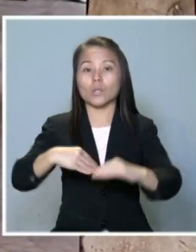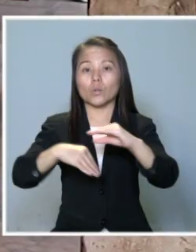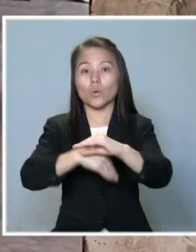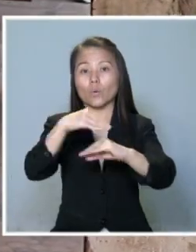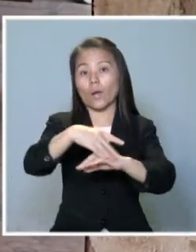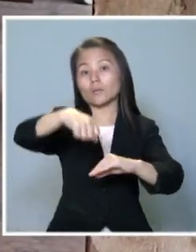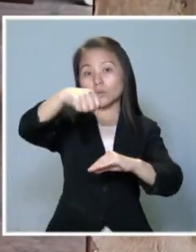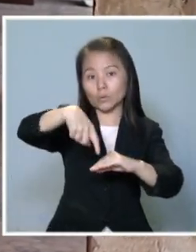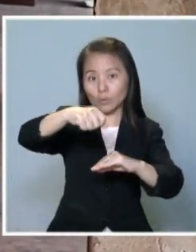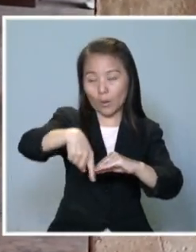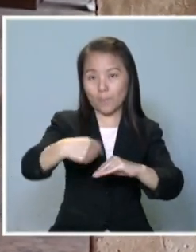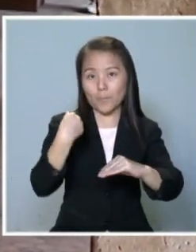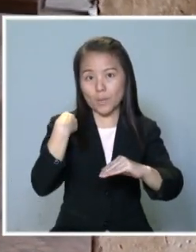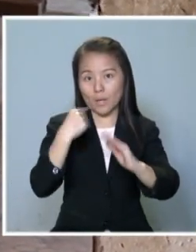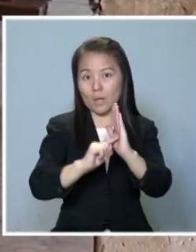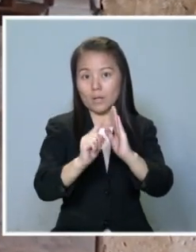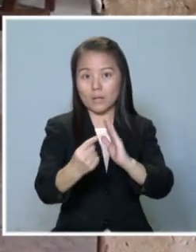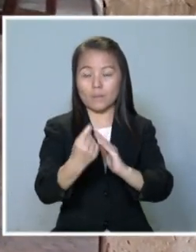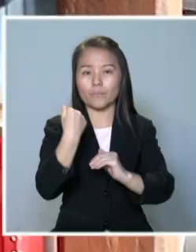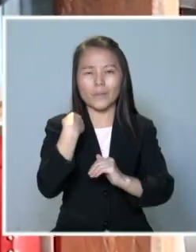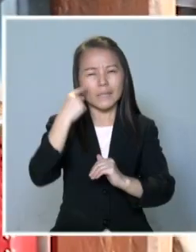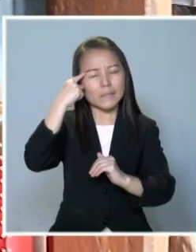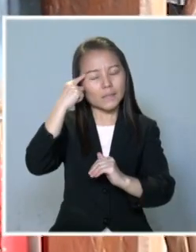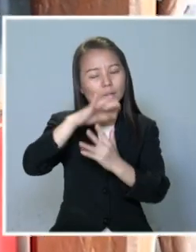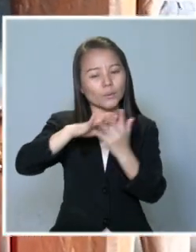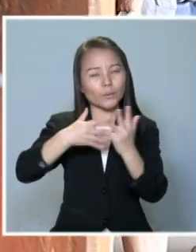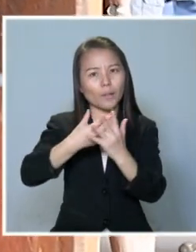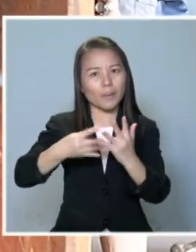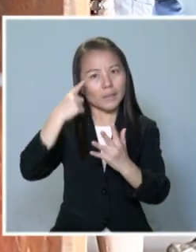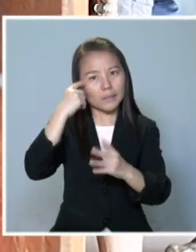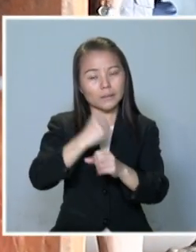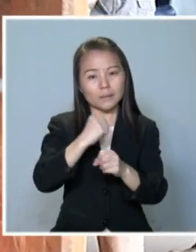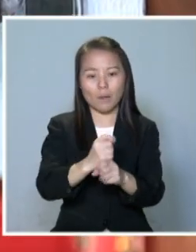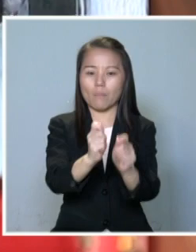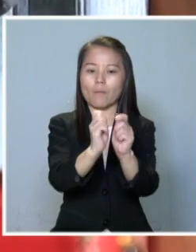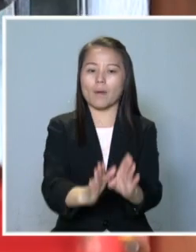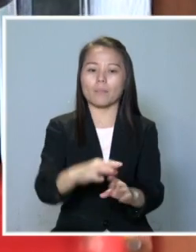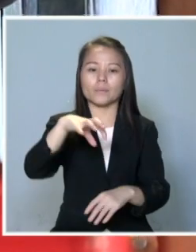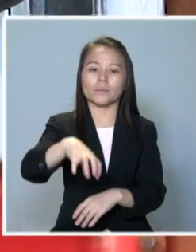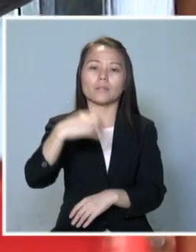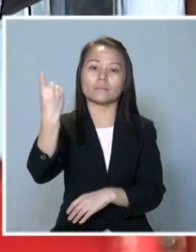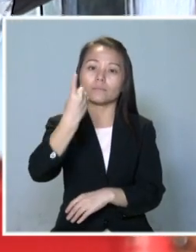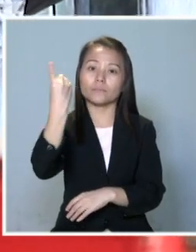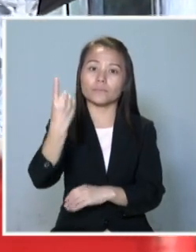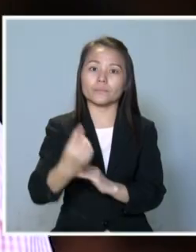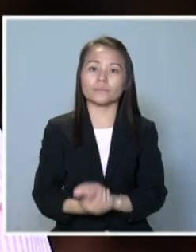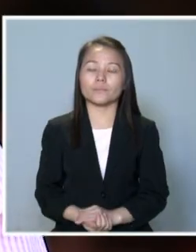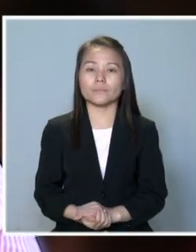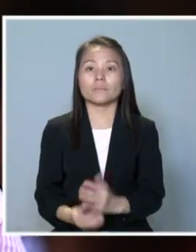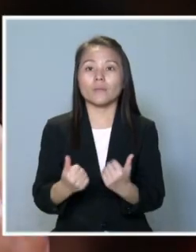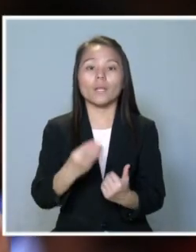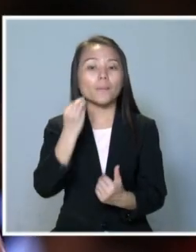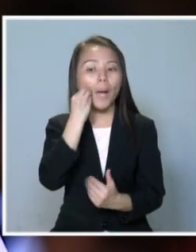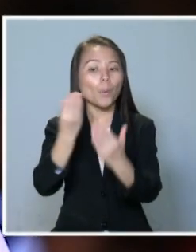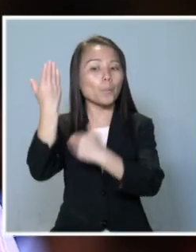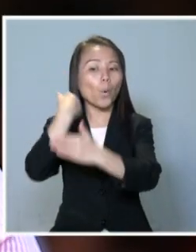วยจุงล้งจึงเริ่มขึ้นภายใต้แนวคิด Heritage at Heart เราไม่ใช่พิพิธภัณฑ์เพ